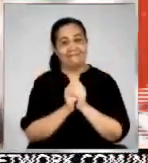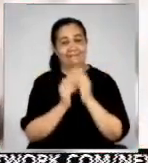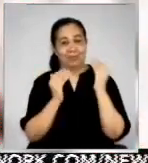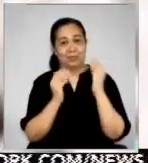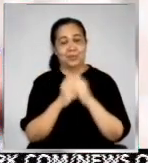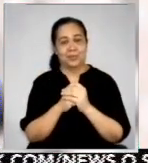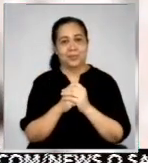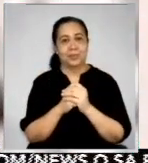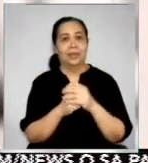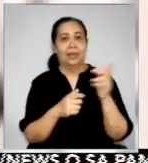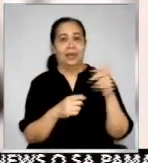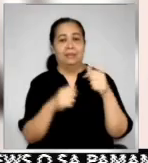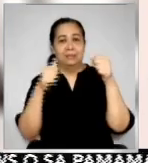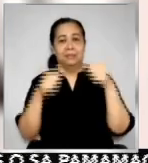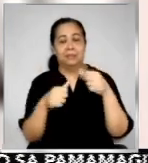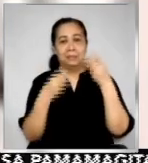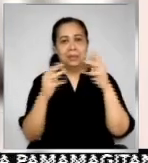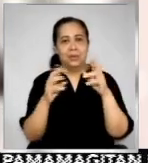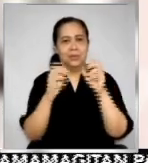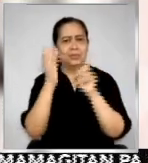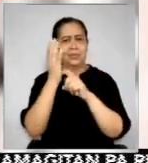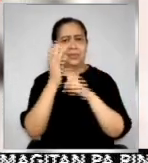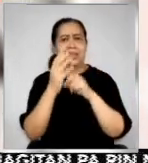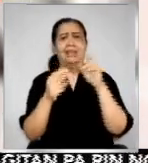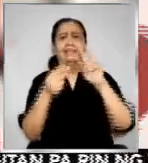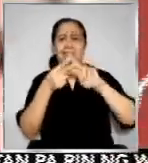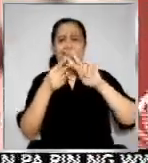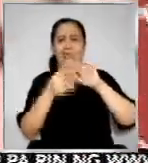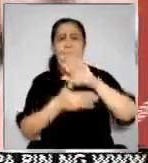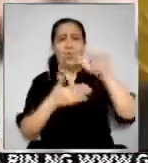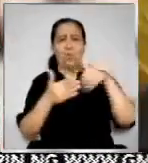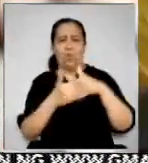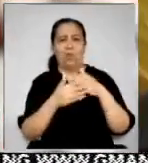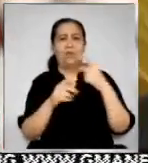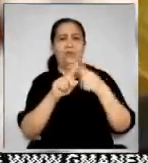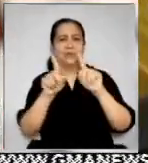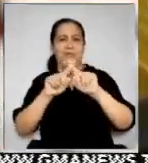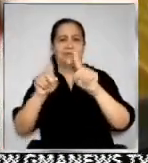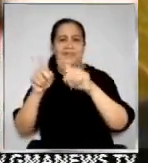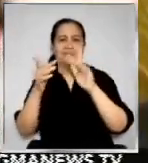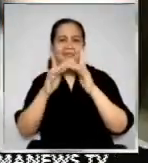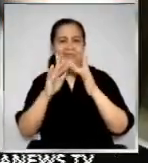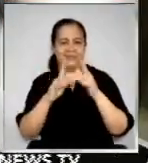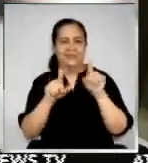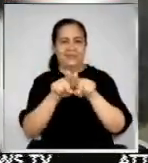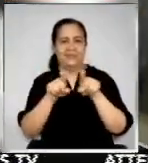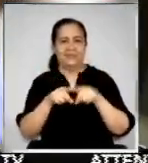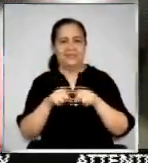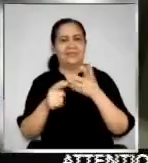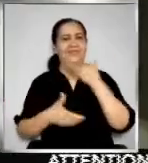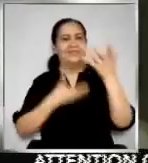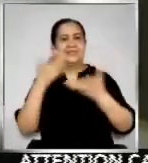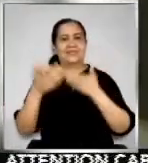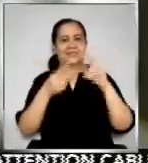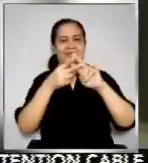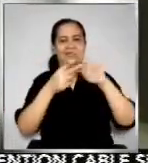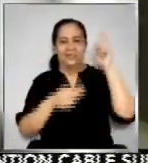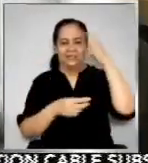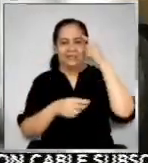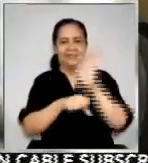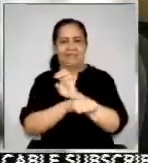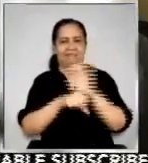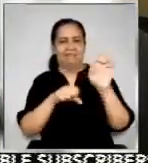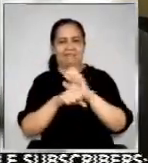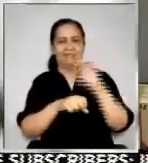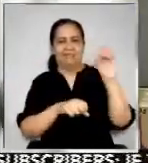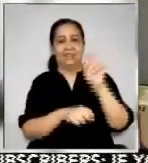Mayor, inulan ng sana all comments mula sa netizens. Yan din ang shoutout ng ilang government employees sa nabotas.